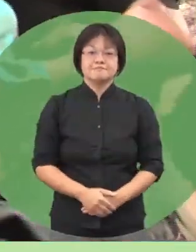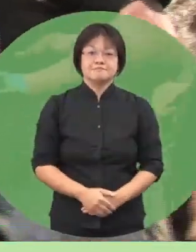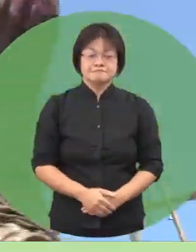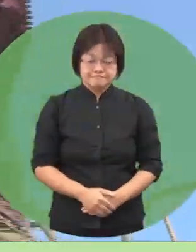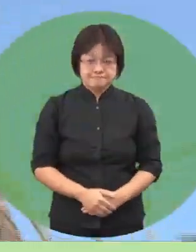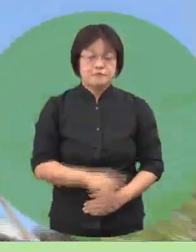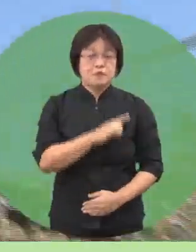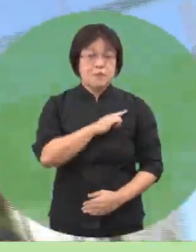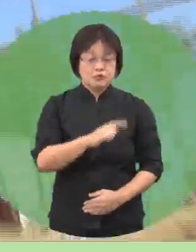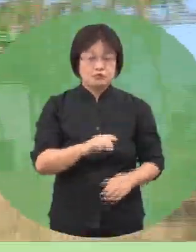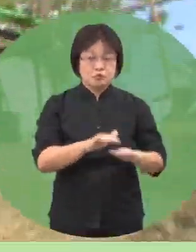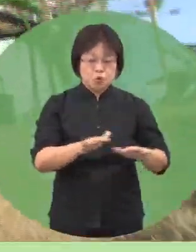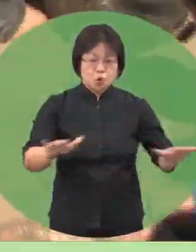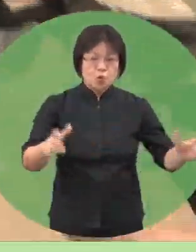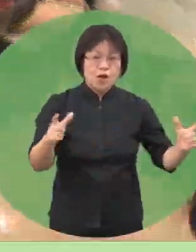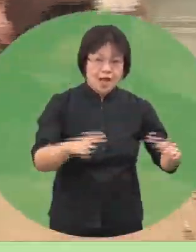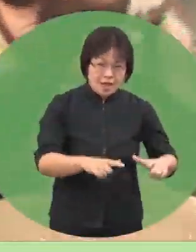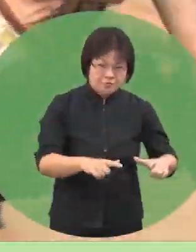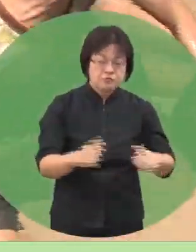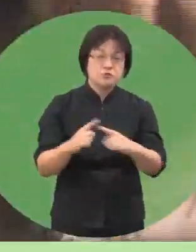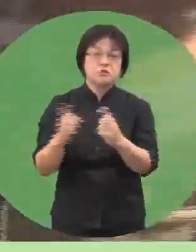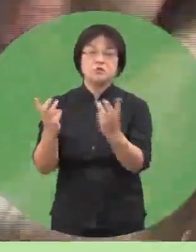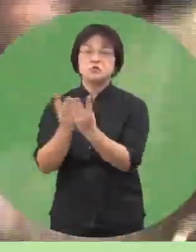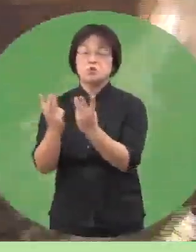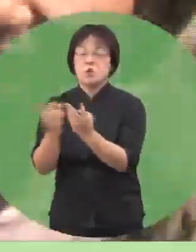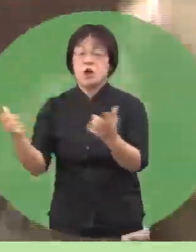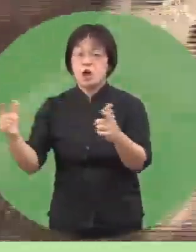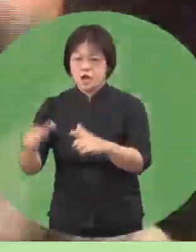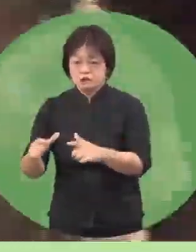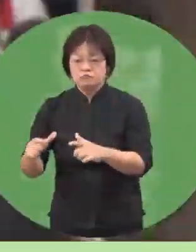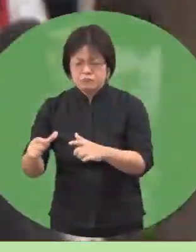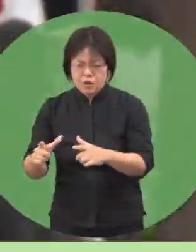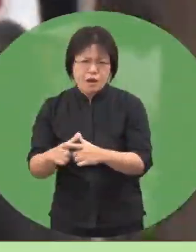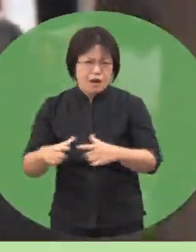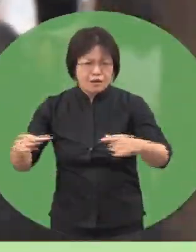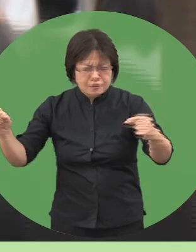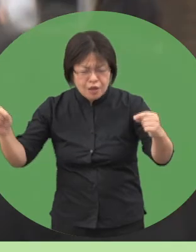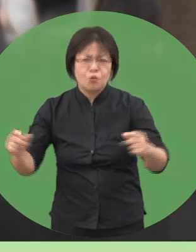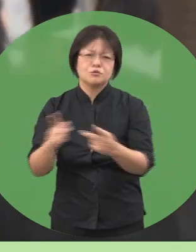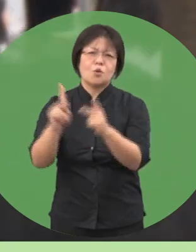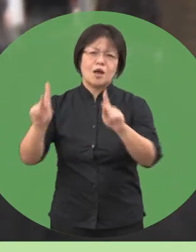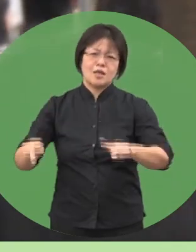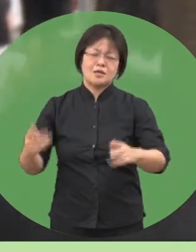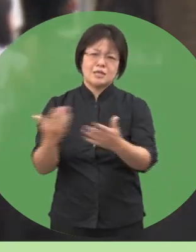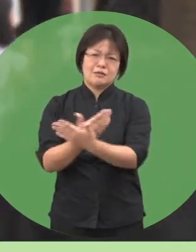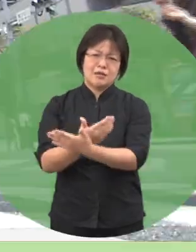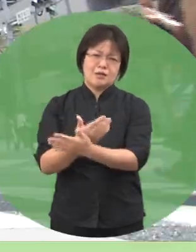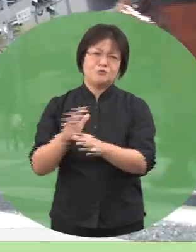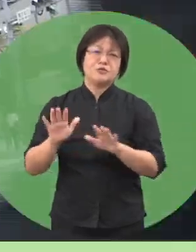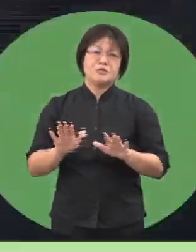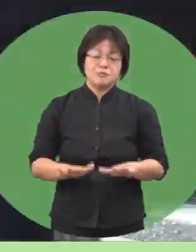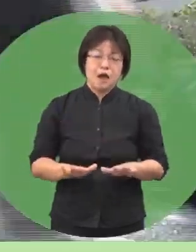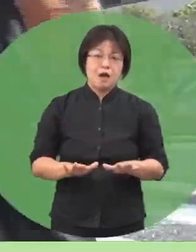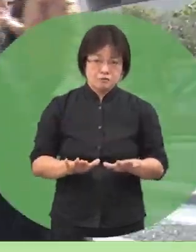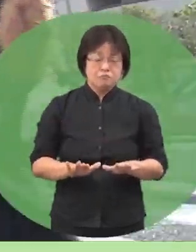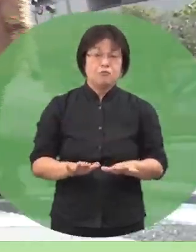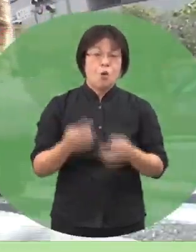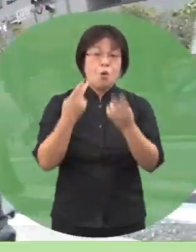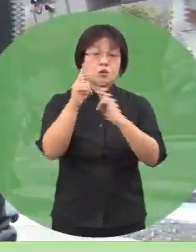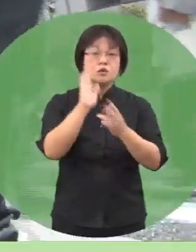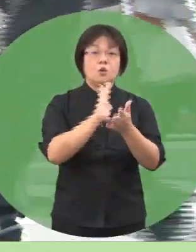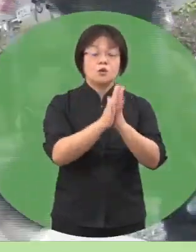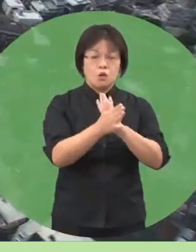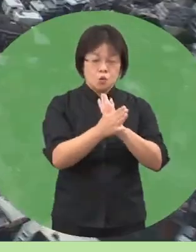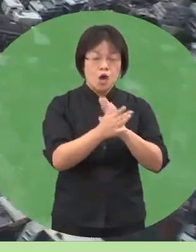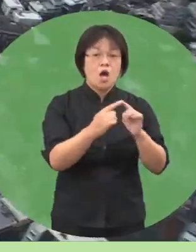まず少子化や人口減少が全国的に課題となっている中、沖縄県は現在も人口が